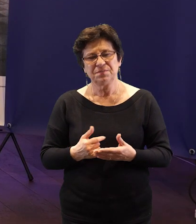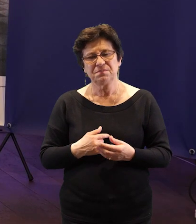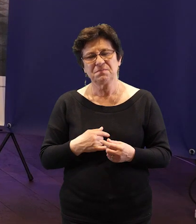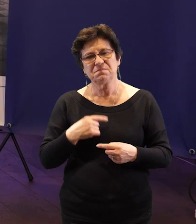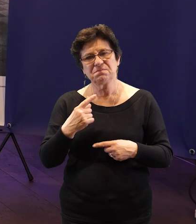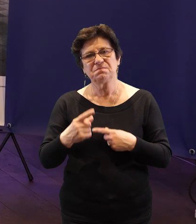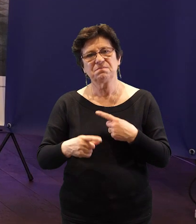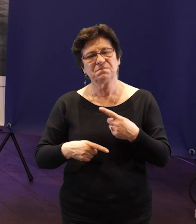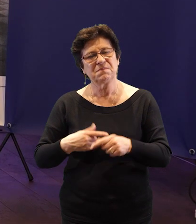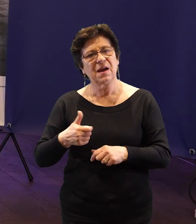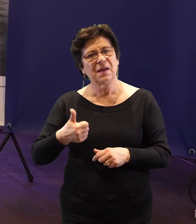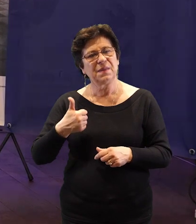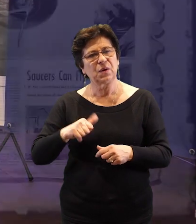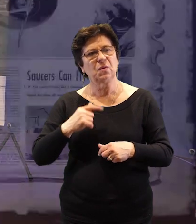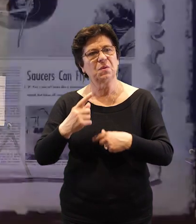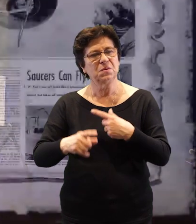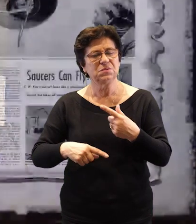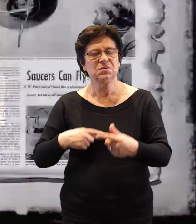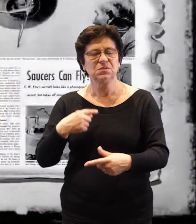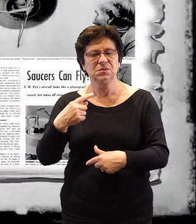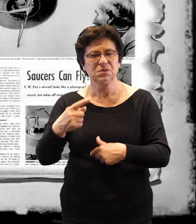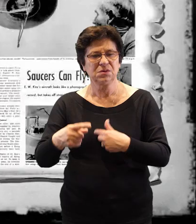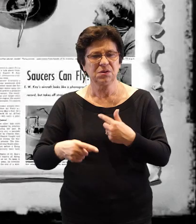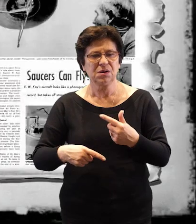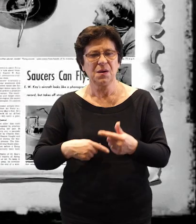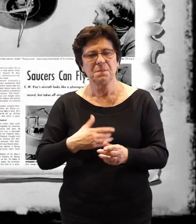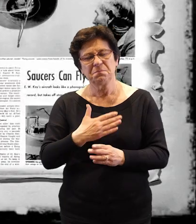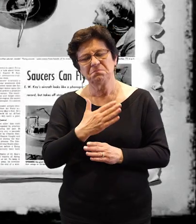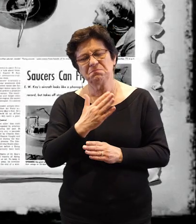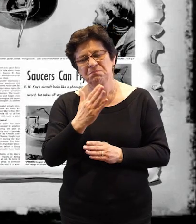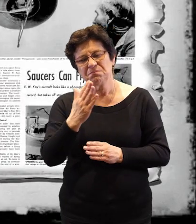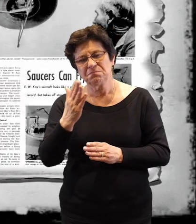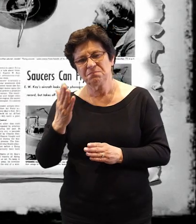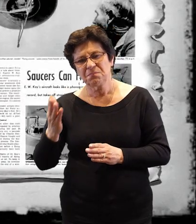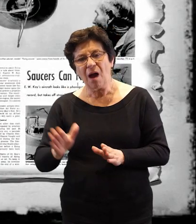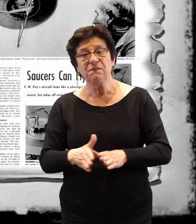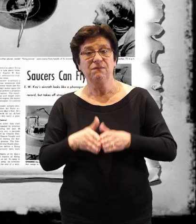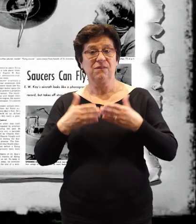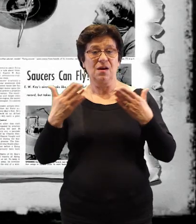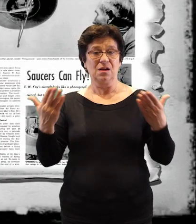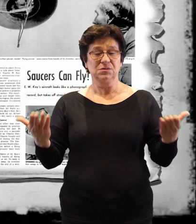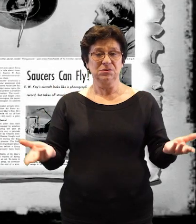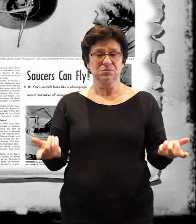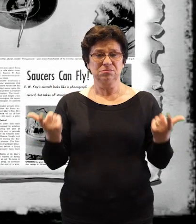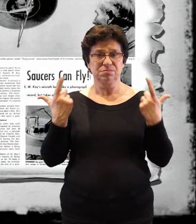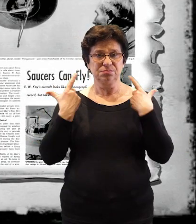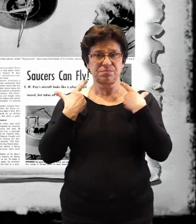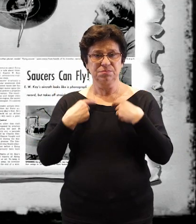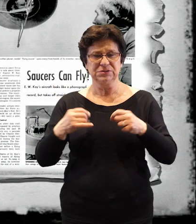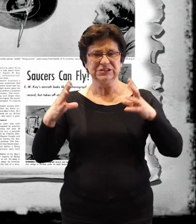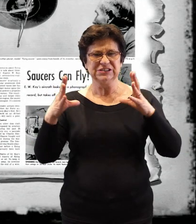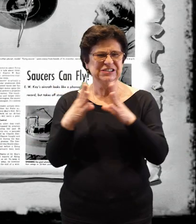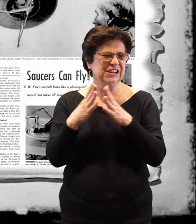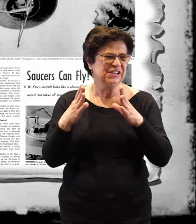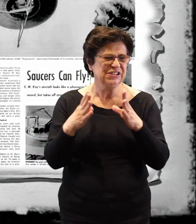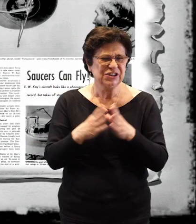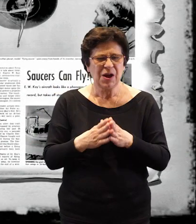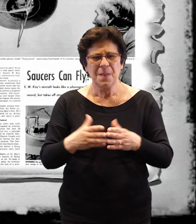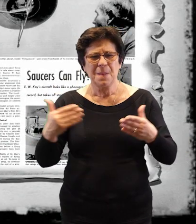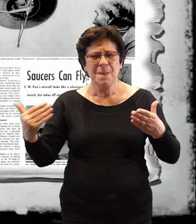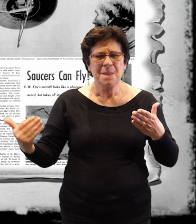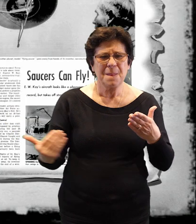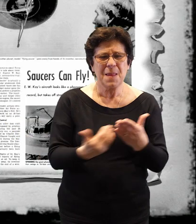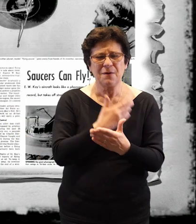Mijają kolejne tygodnie i w prasie pojawiają się dziesiątki nowych świadectw,